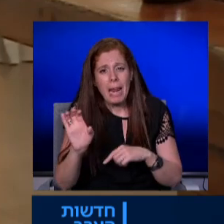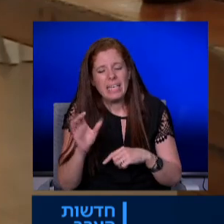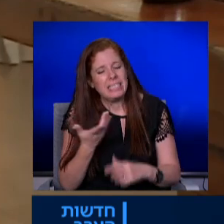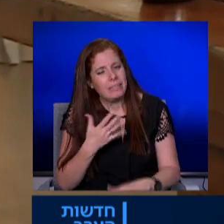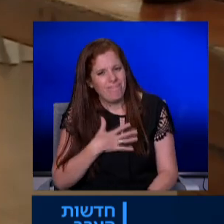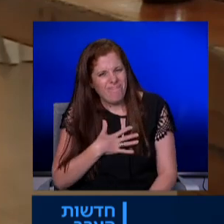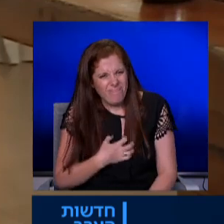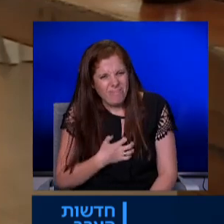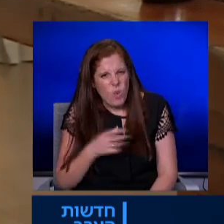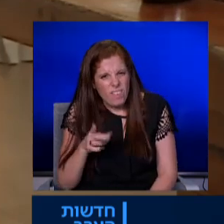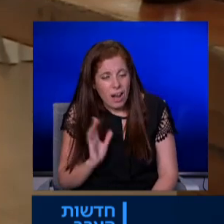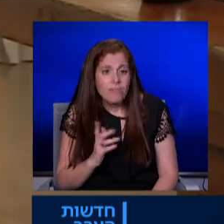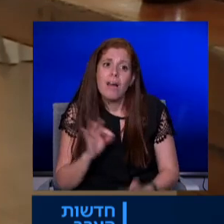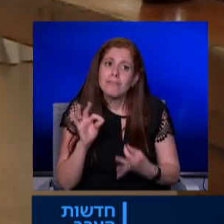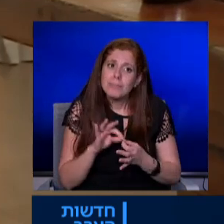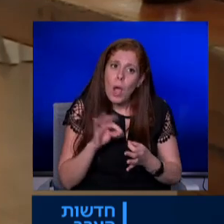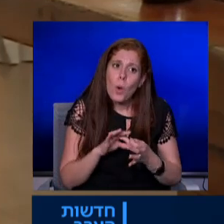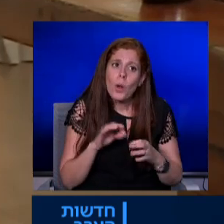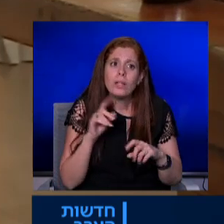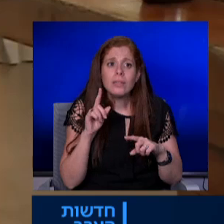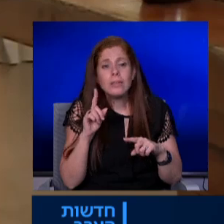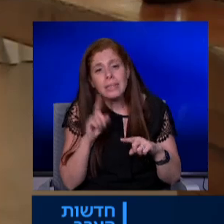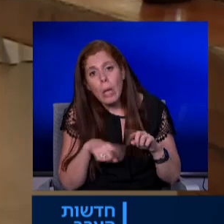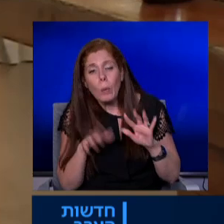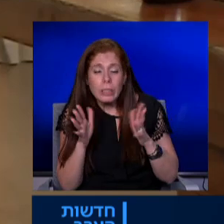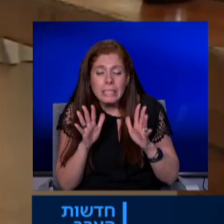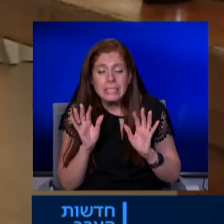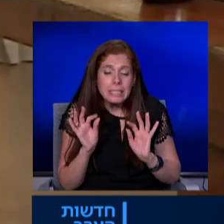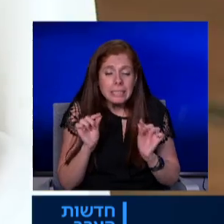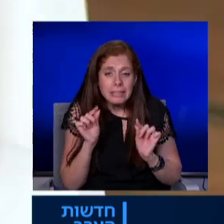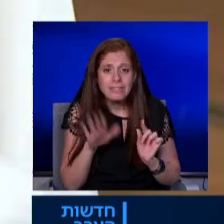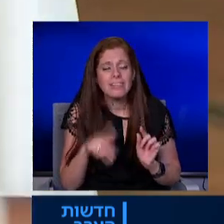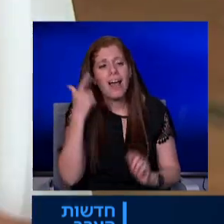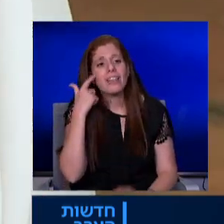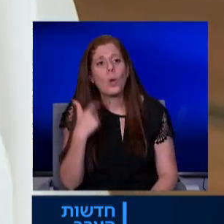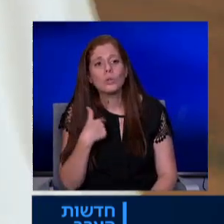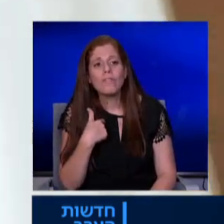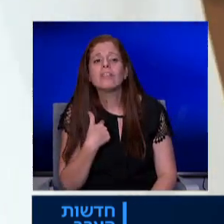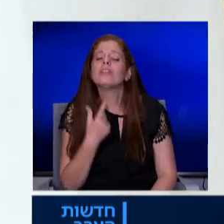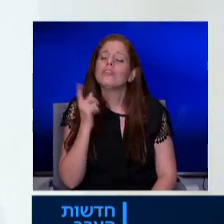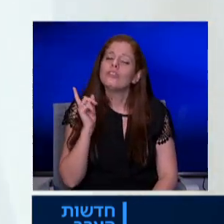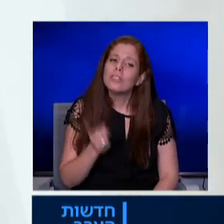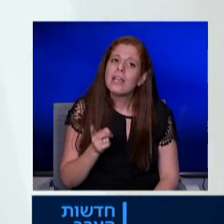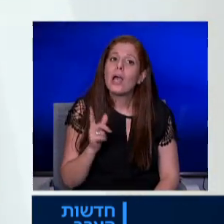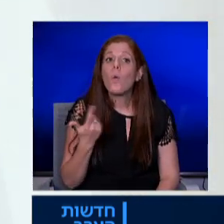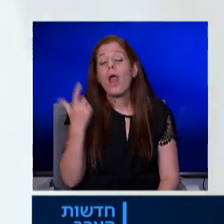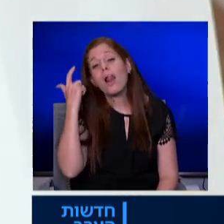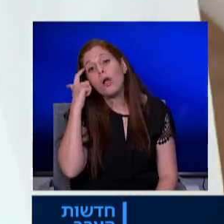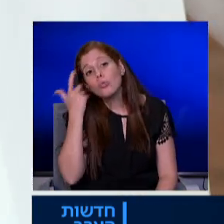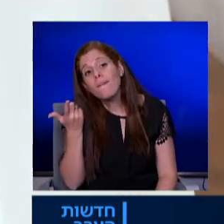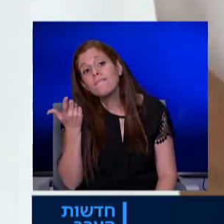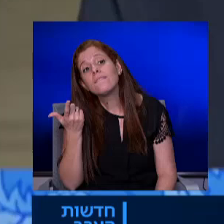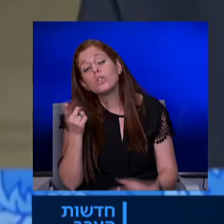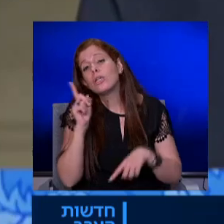עליו, אבל זה בסך הכל מין טעות סופרים כזאת קטנה, ואני חושבת שהיא גם צריכה אולי לחשוב